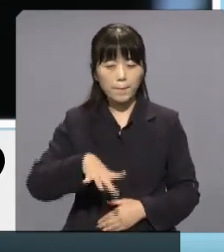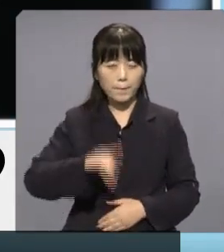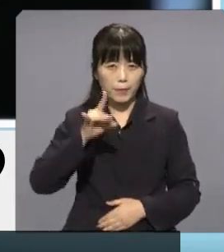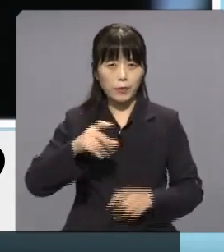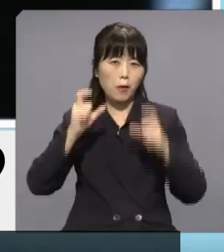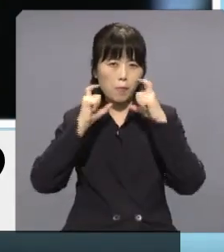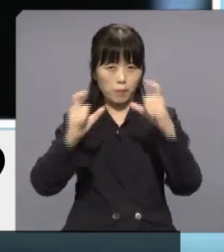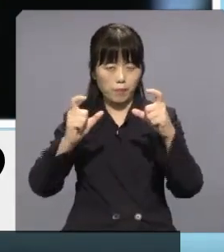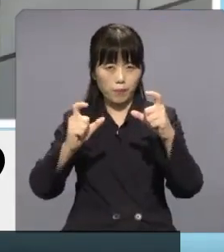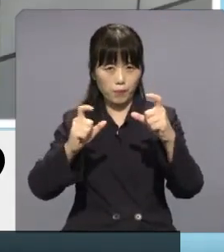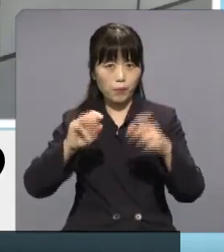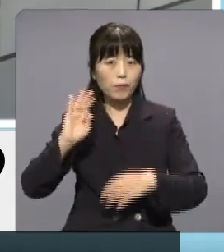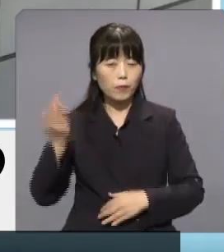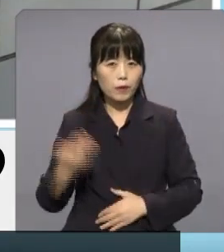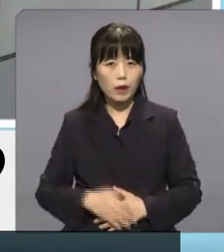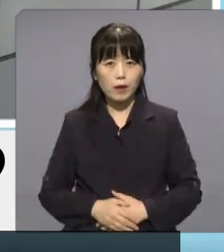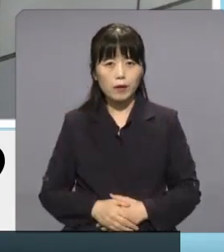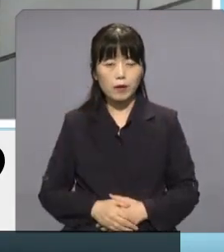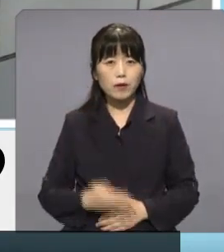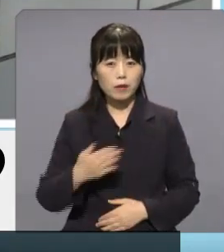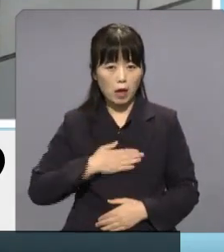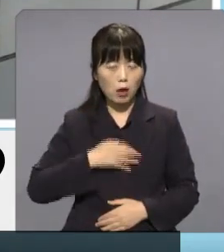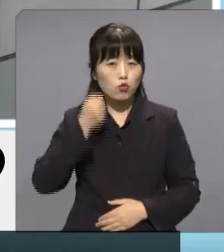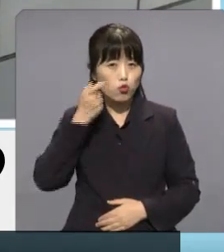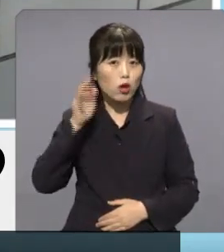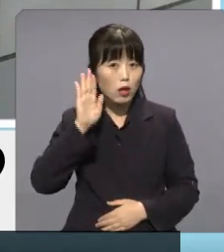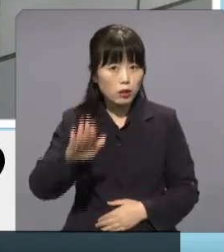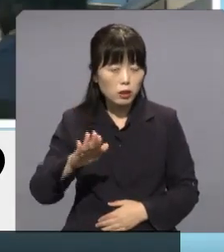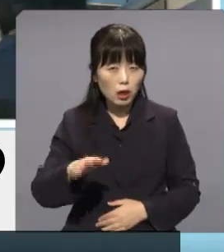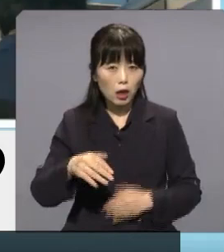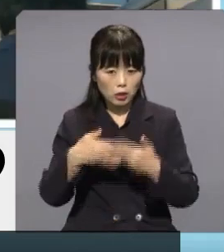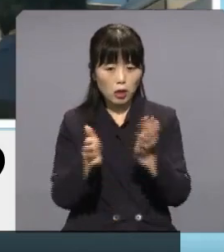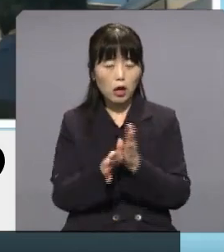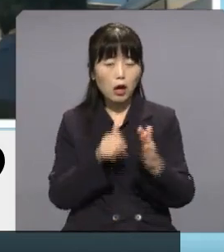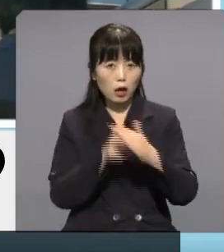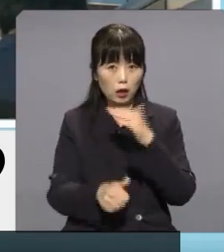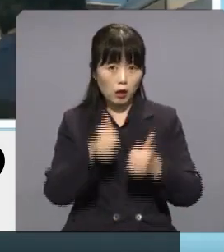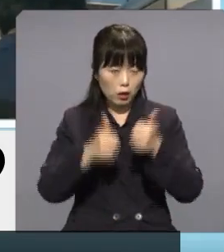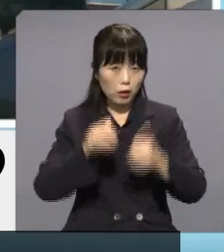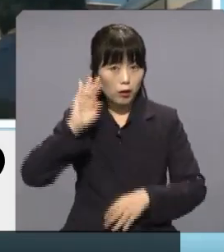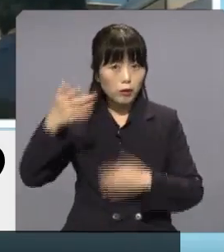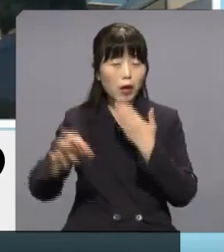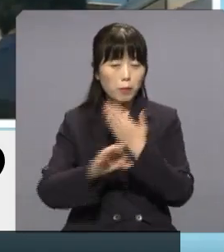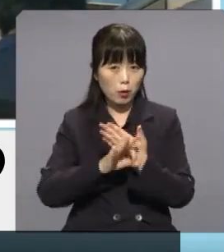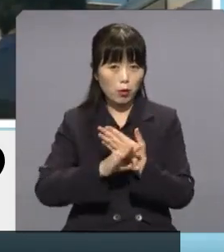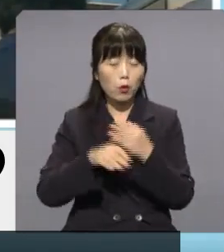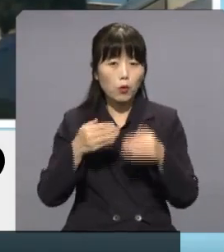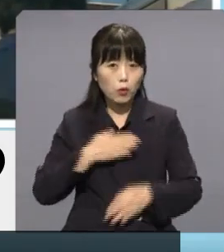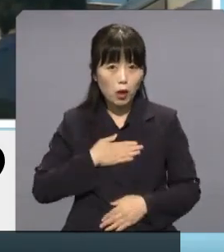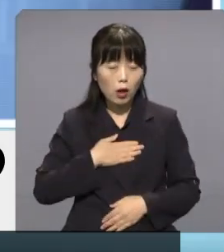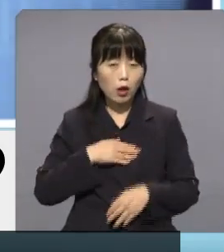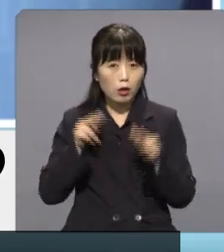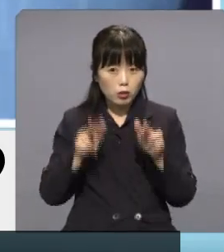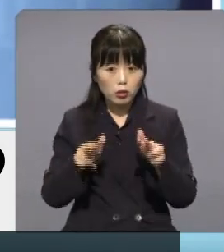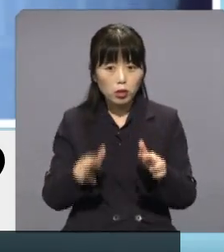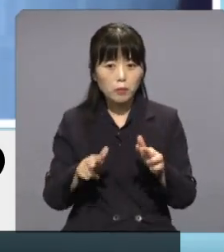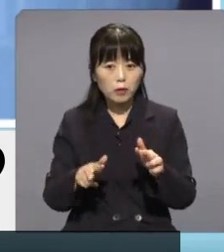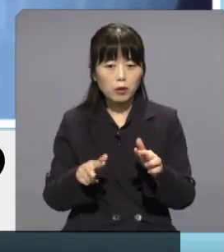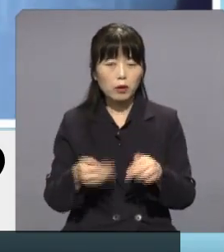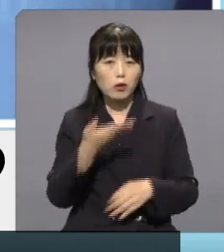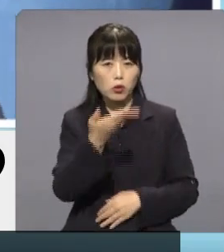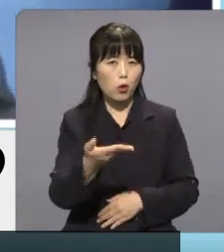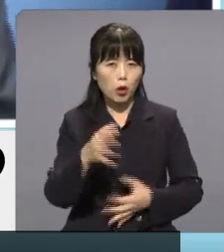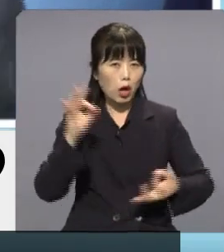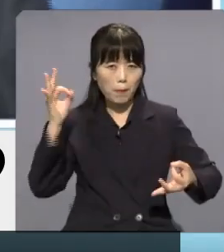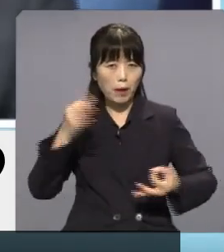한거예요 어 뇌 조건을 6개월 뒤에 내가 진 당대 을 하게 되면 내가 이제는 어 내일 한번